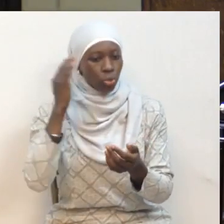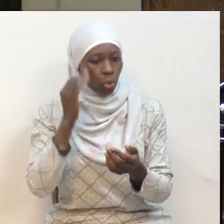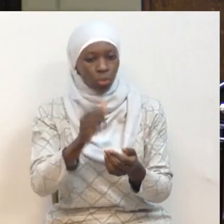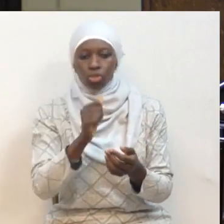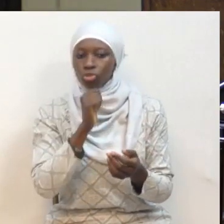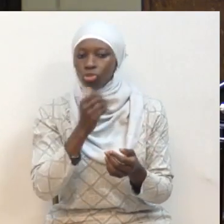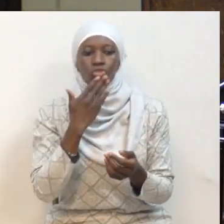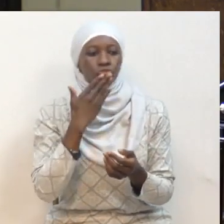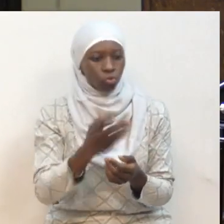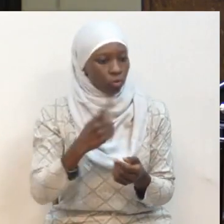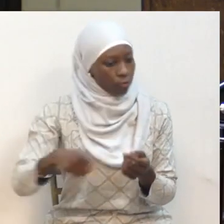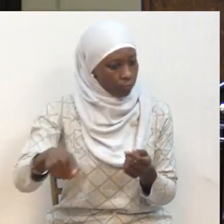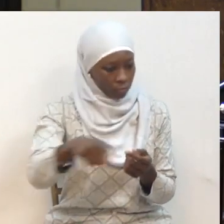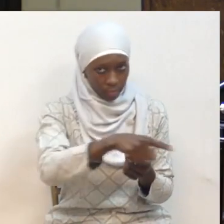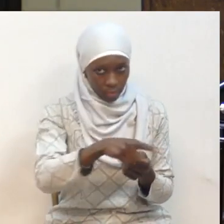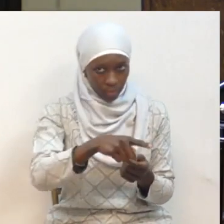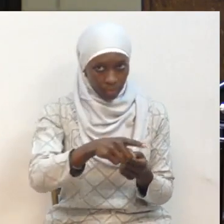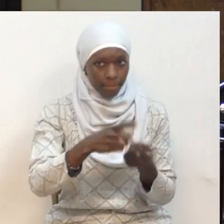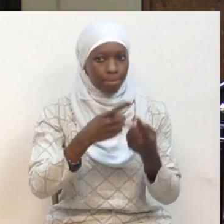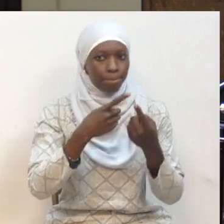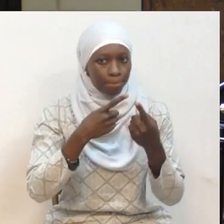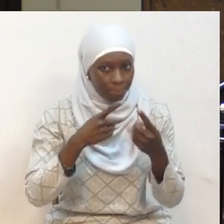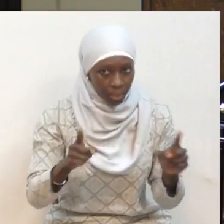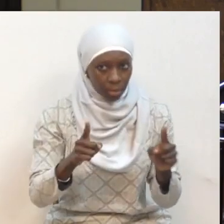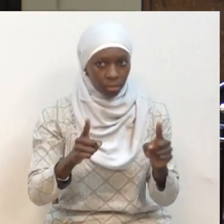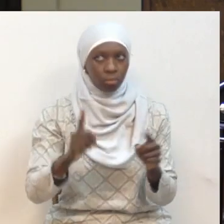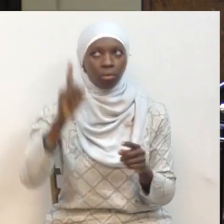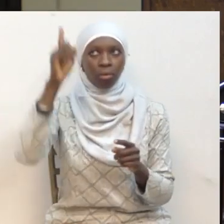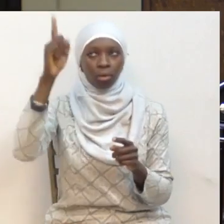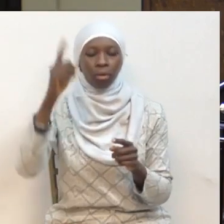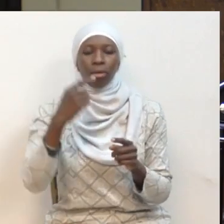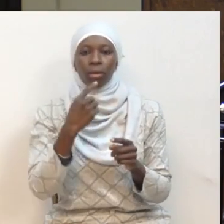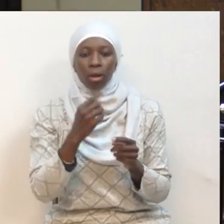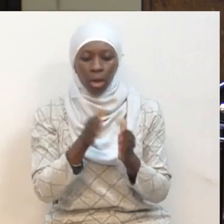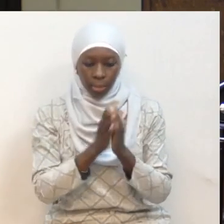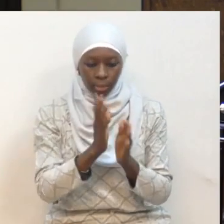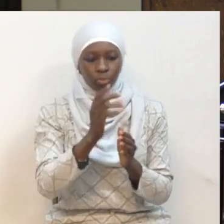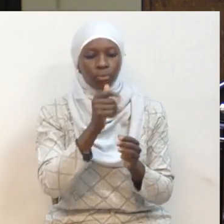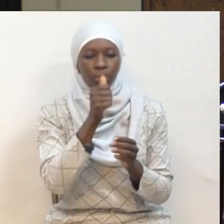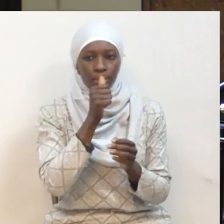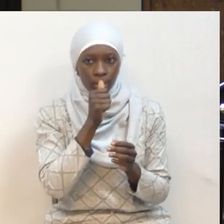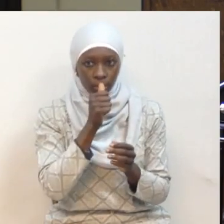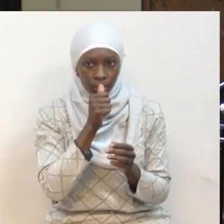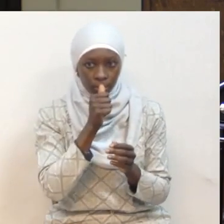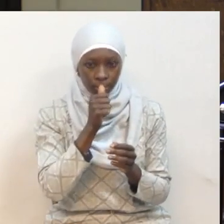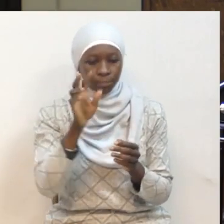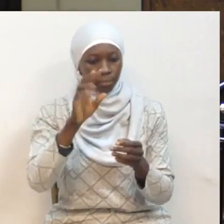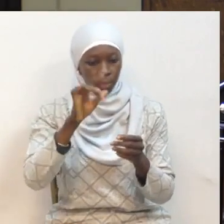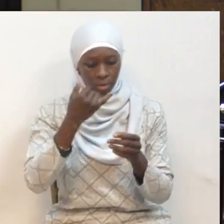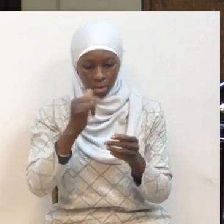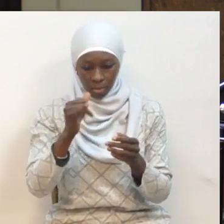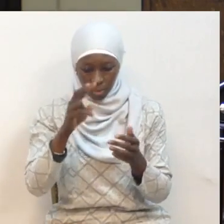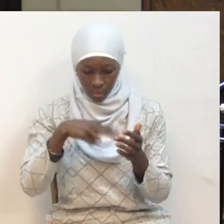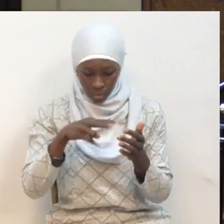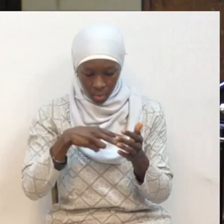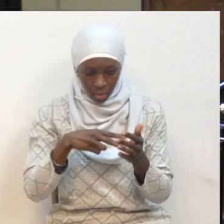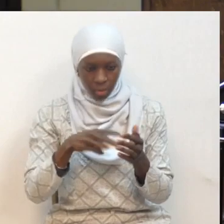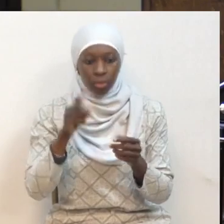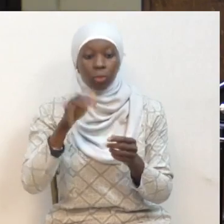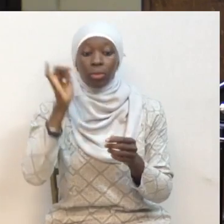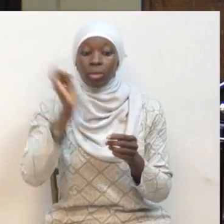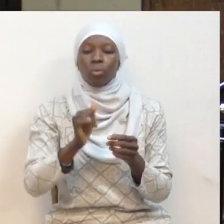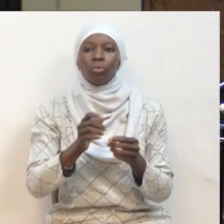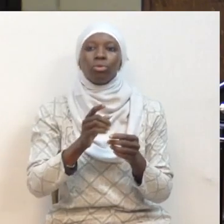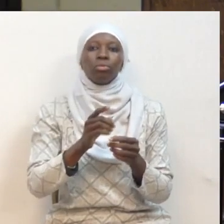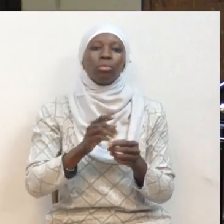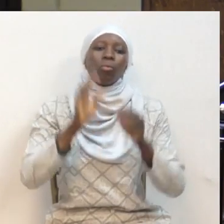Allah described it as a good treaty. He says, إِنَّ فَتَحْنَا لَكَ فَتْحًا مُبِينًا. That was the great preamble of